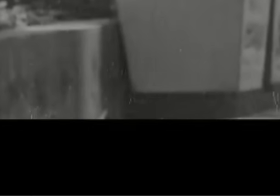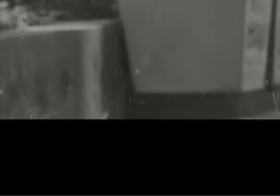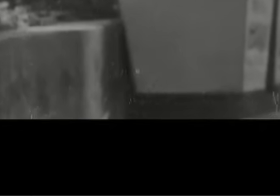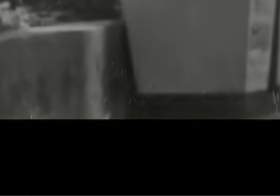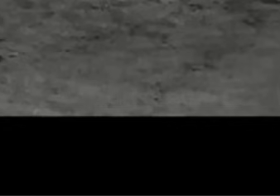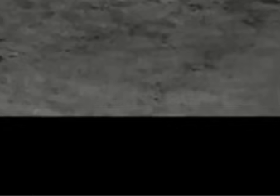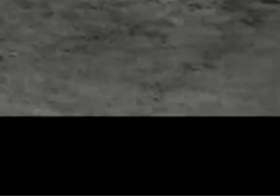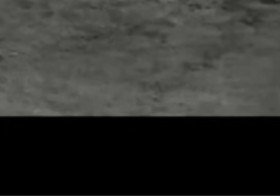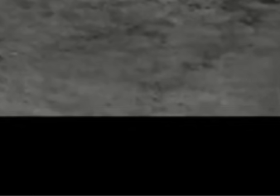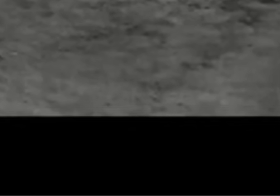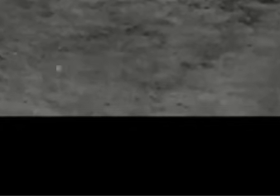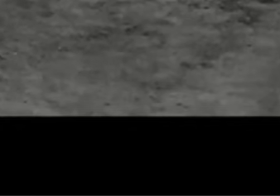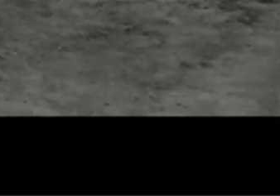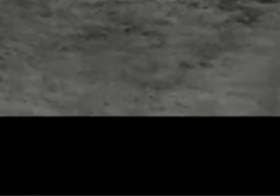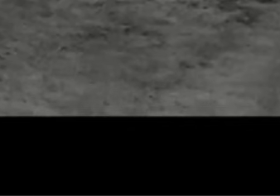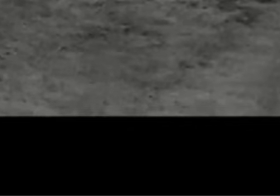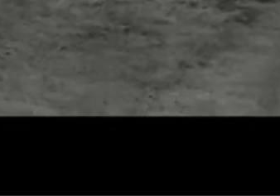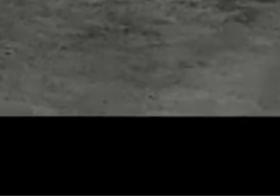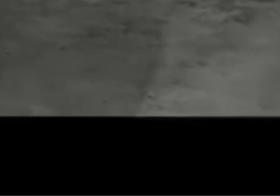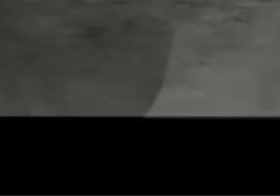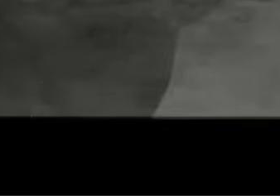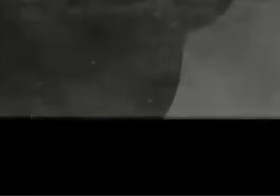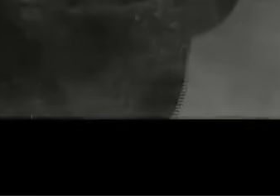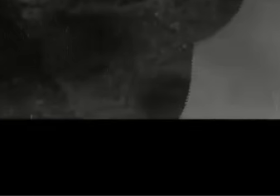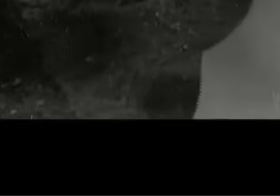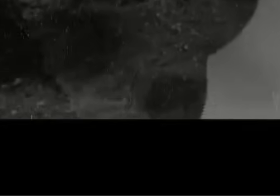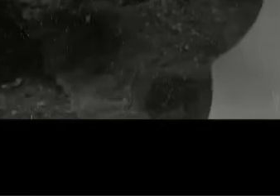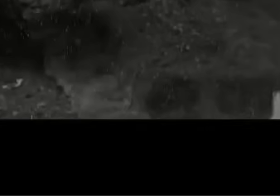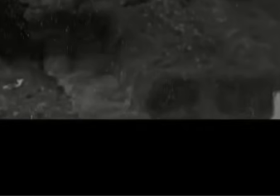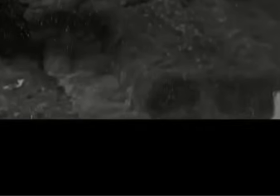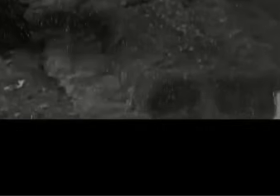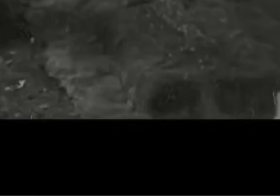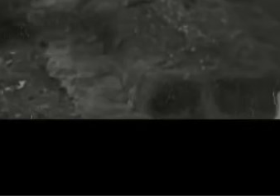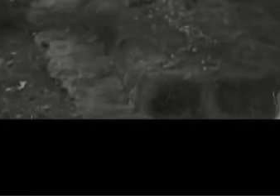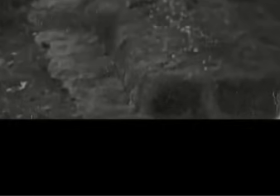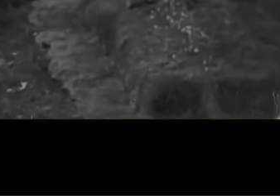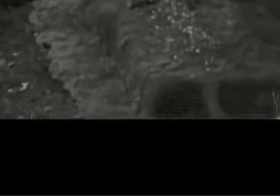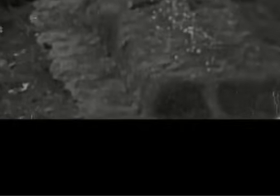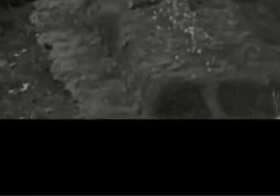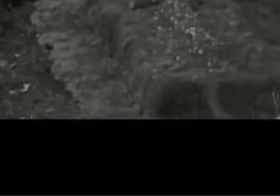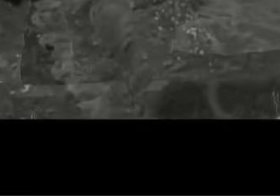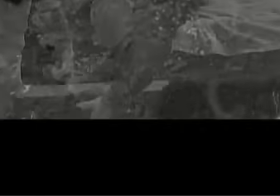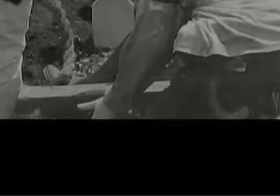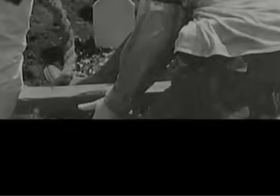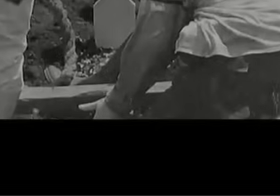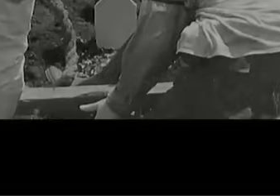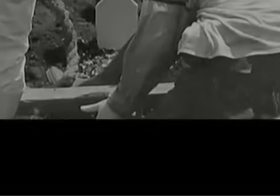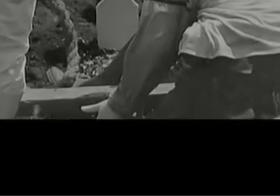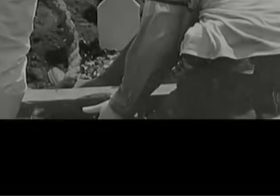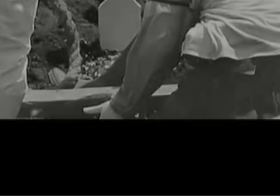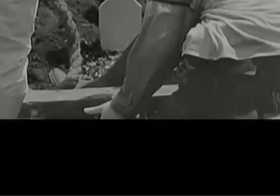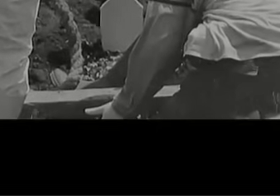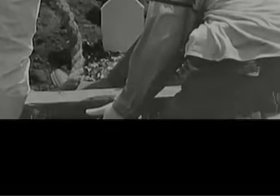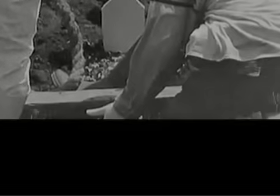Tidak satu, tidak dua, mereka pergi bergerombol dalam gelombang bernama